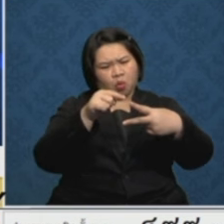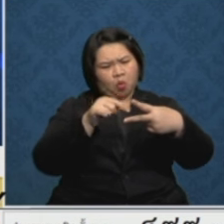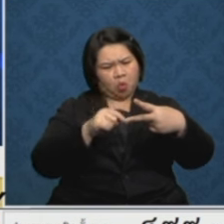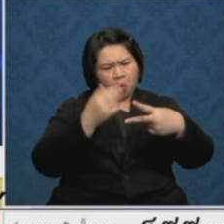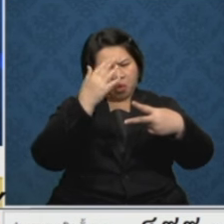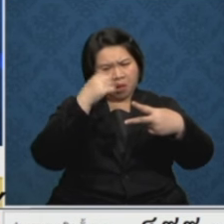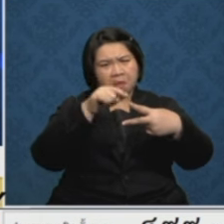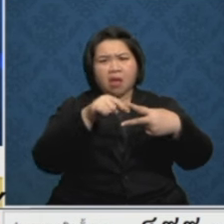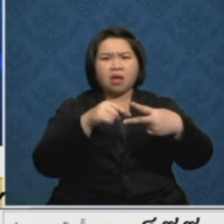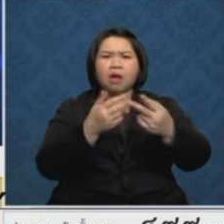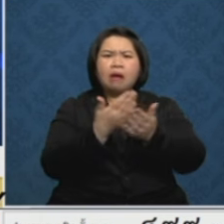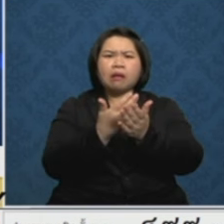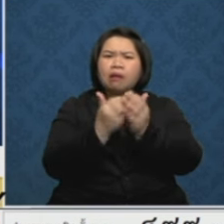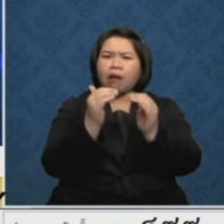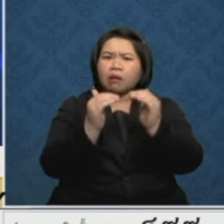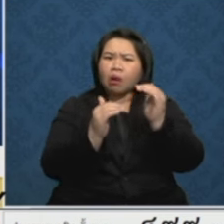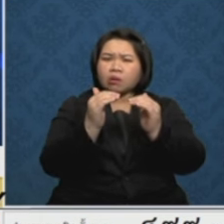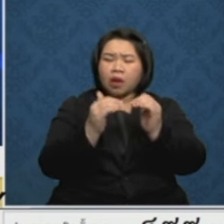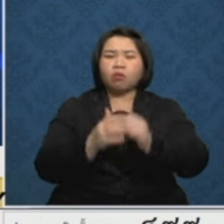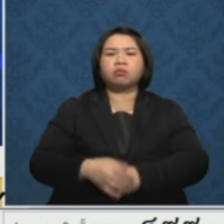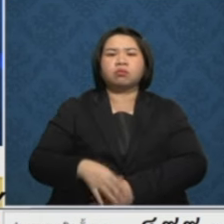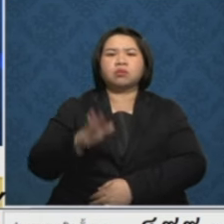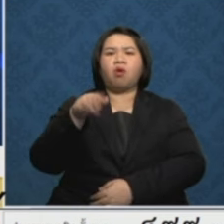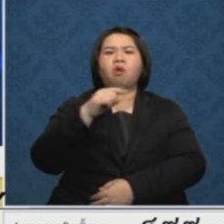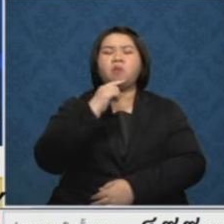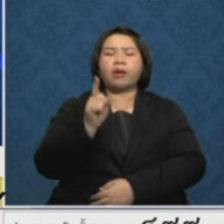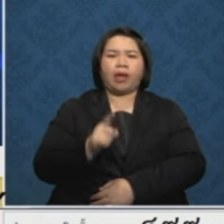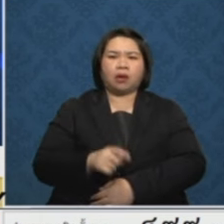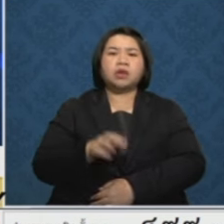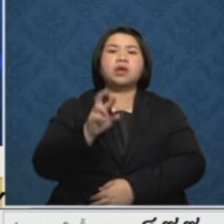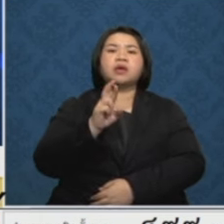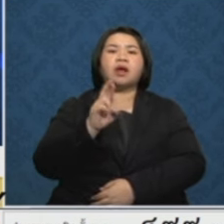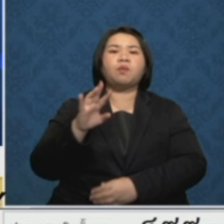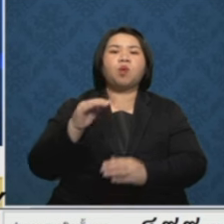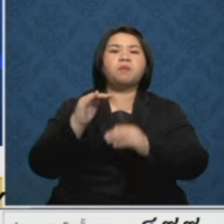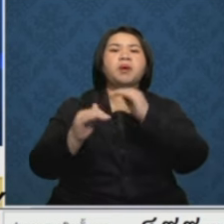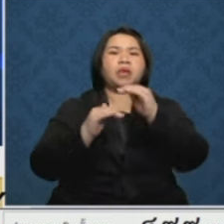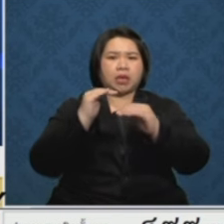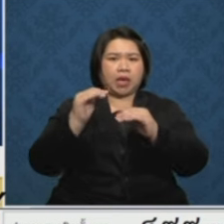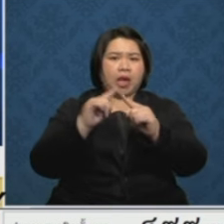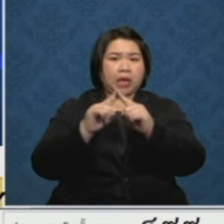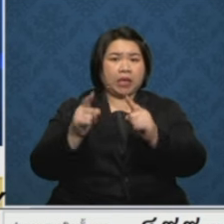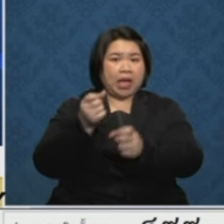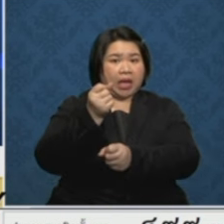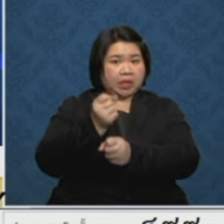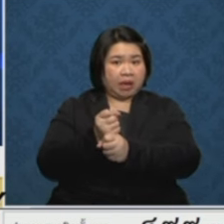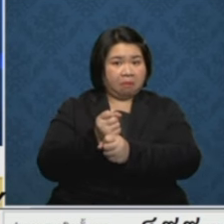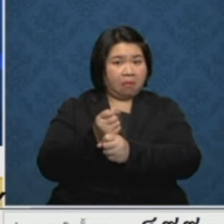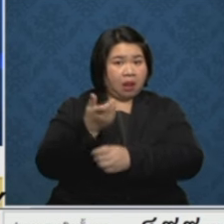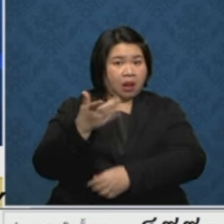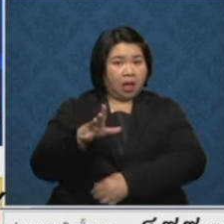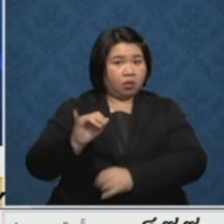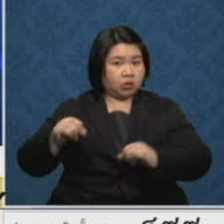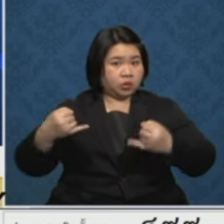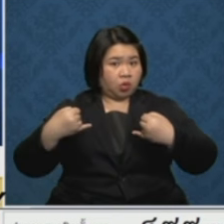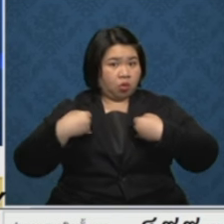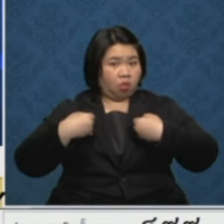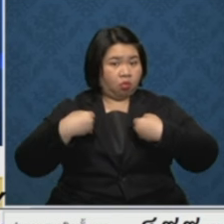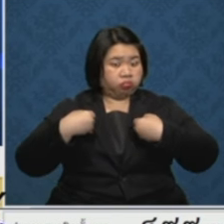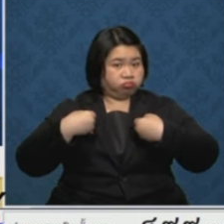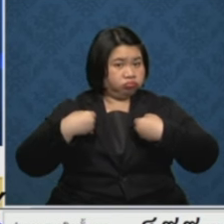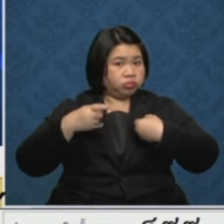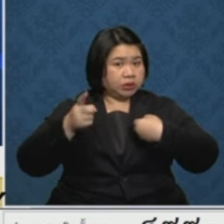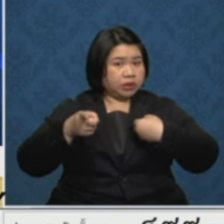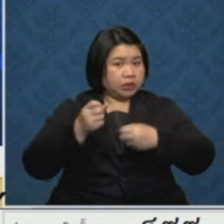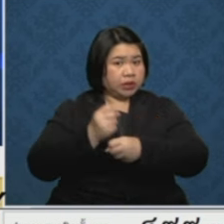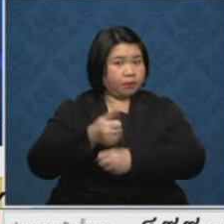ว่าราคานี้เป็นแค่การพัฒนาระบบค่ะแต่ว่าไม่การันตีว่าจะเป็นเจ้าของระบบอัน